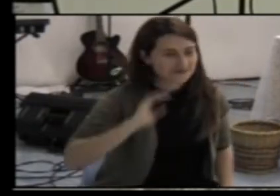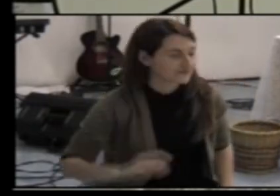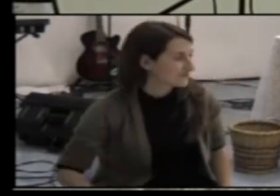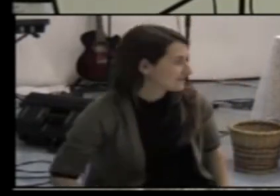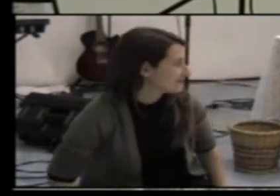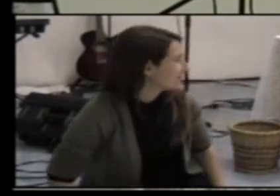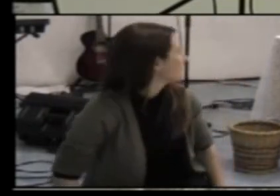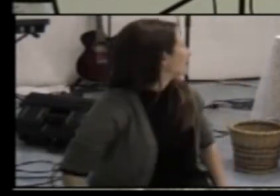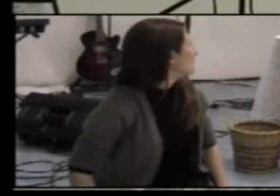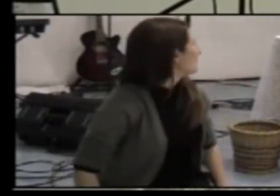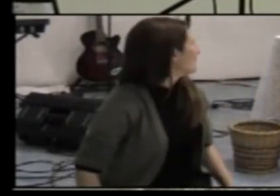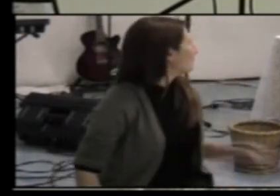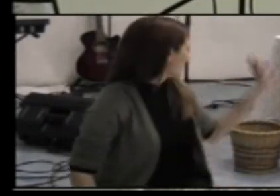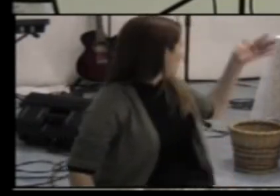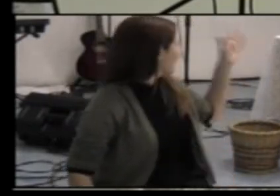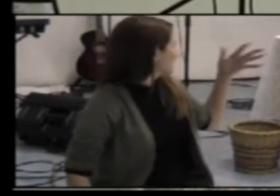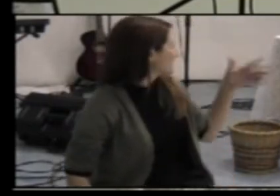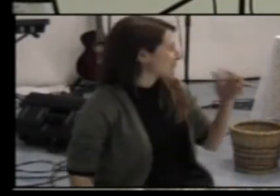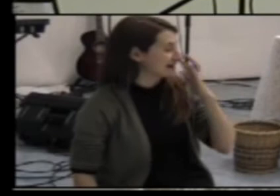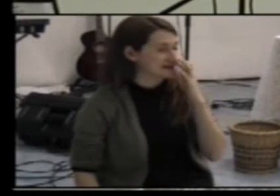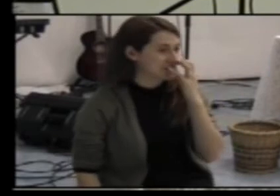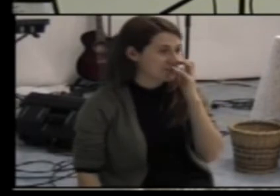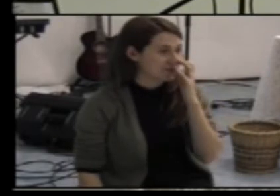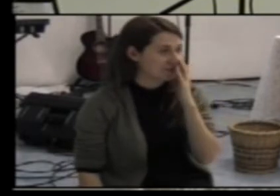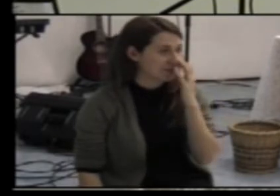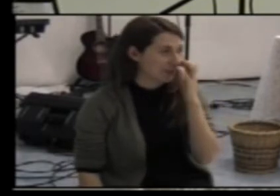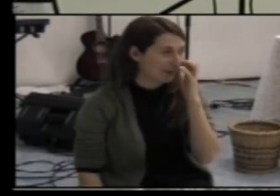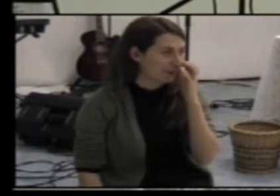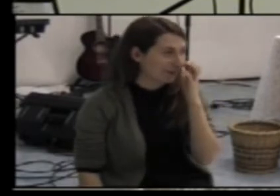Avevo troppo svelta, amore. Ok.